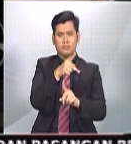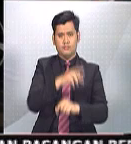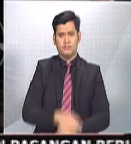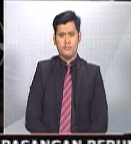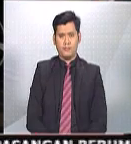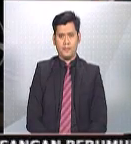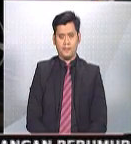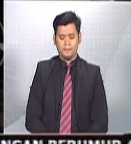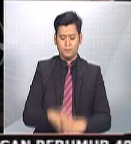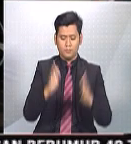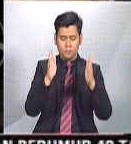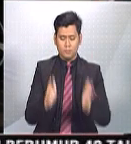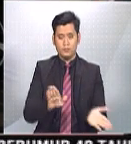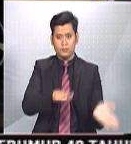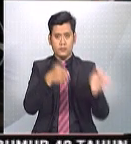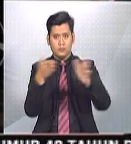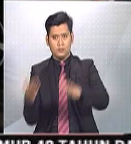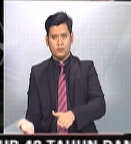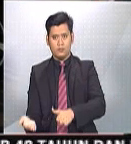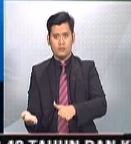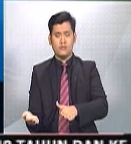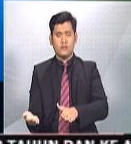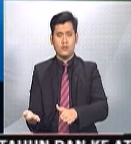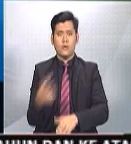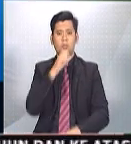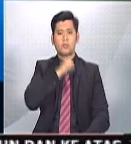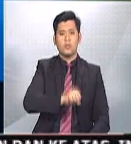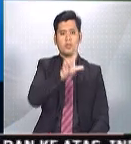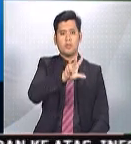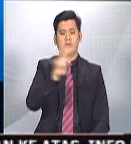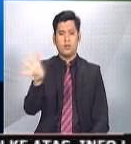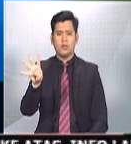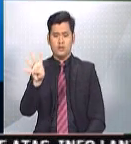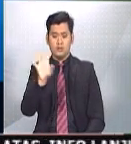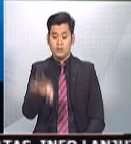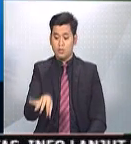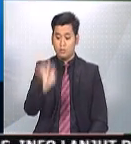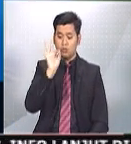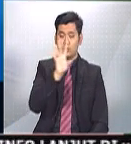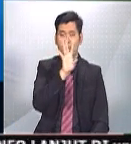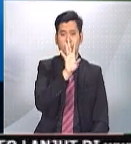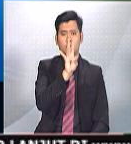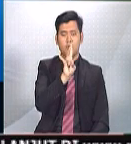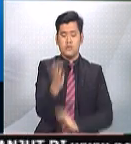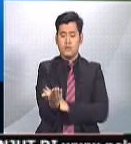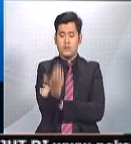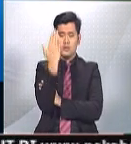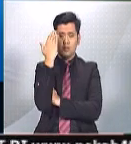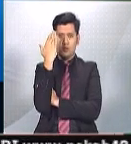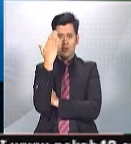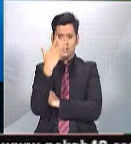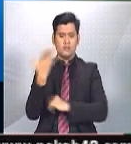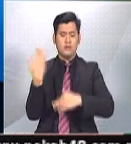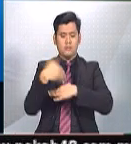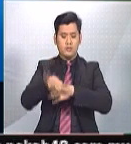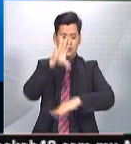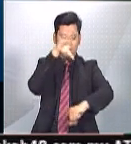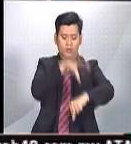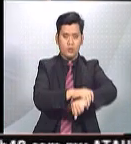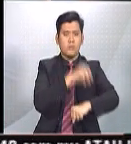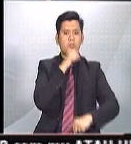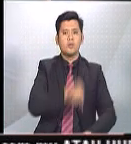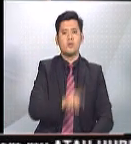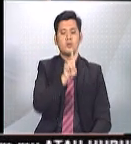Hai banyak Muhammad Husnul Nizar Chairul Anwar 34 tahun ditemukan tujuh pagi tadi susulan penahanan Suspect berusia